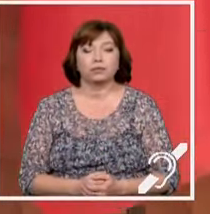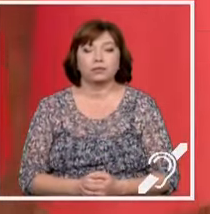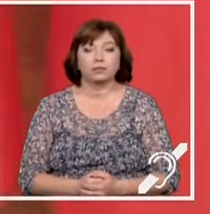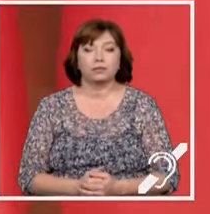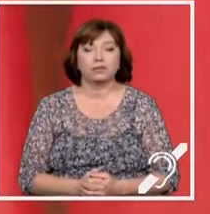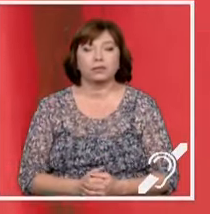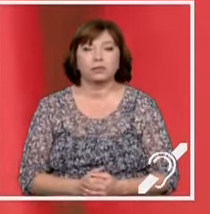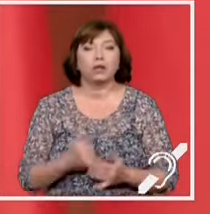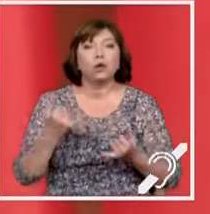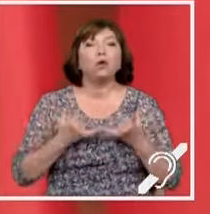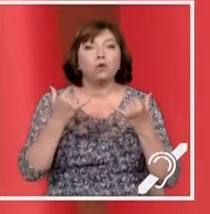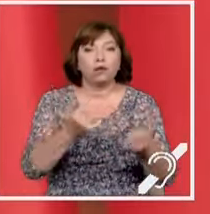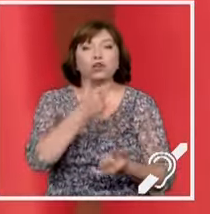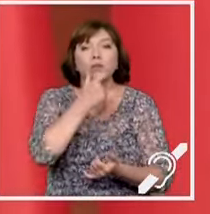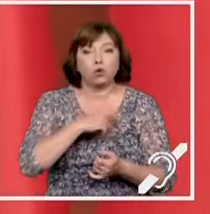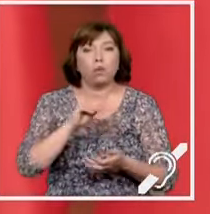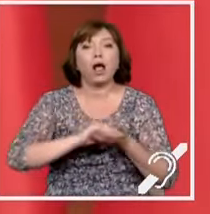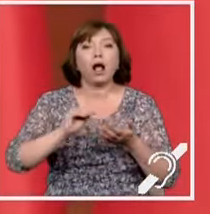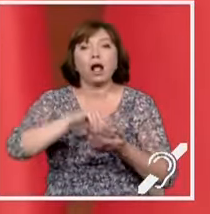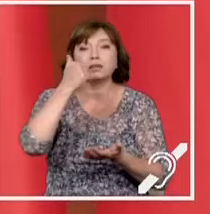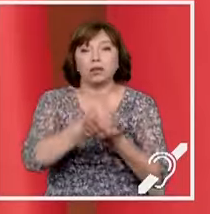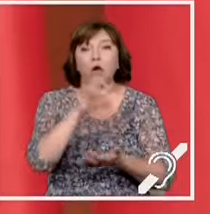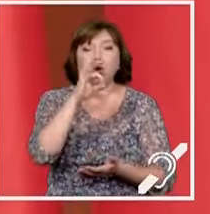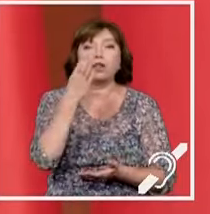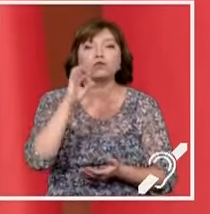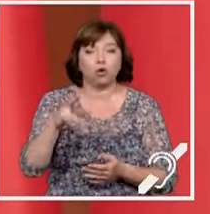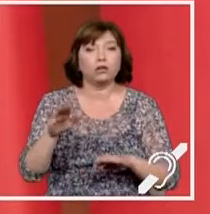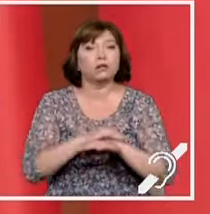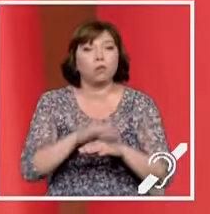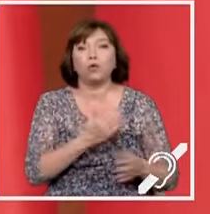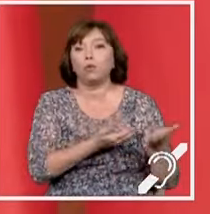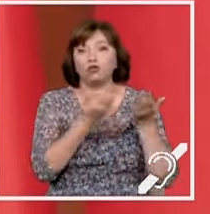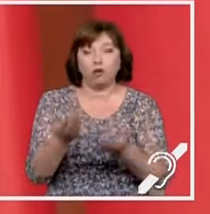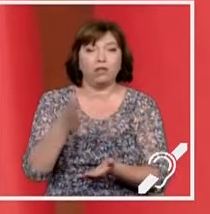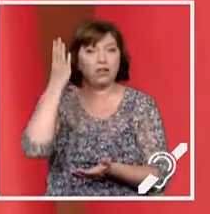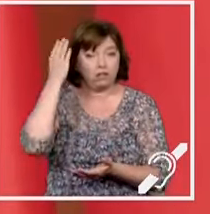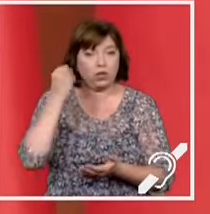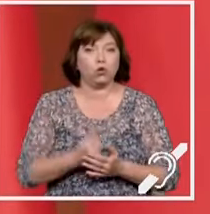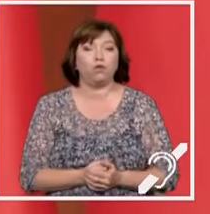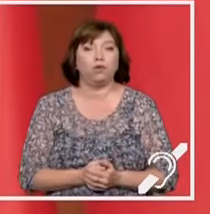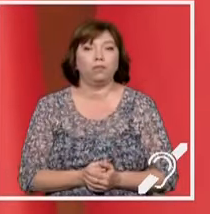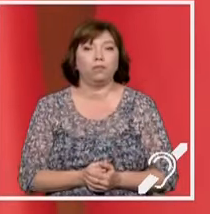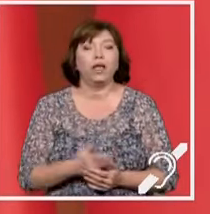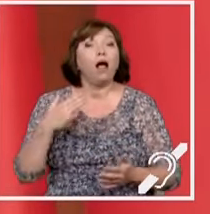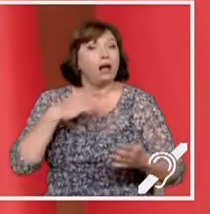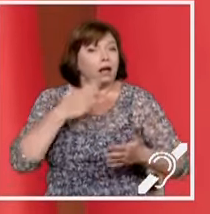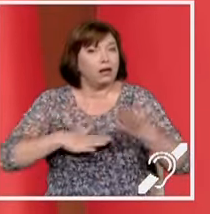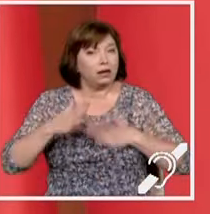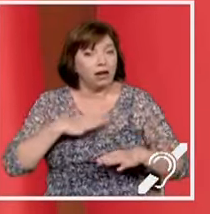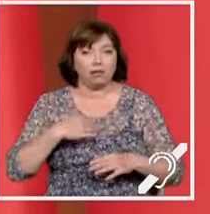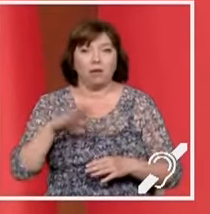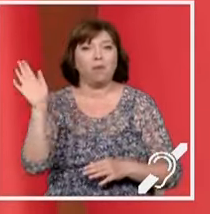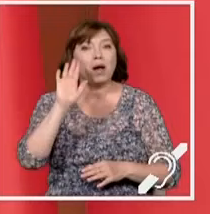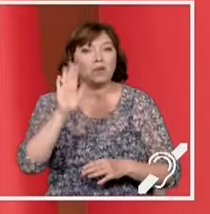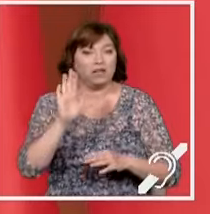Sandu. Stimate domnule cancelar Olaf Scholz, bine ați venit în Republica Moldova. Mă bucur să vă